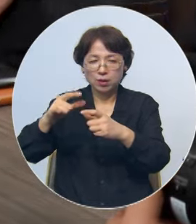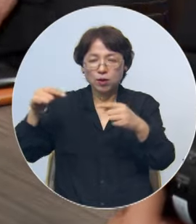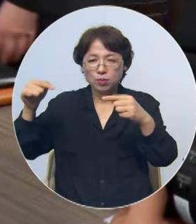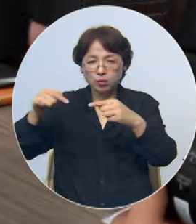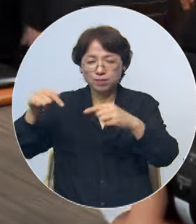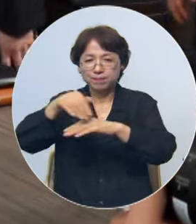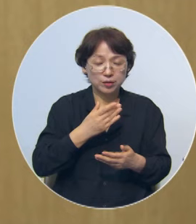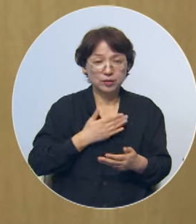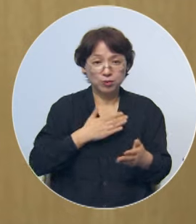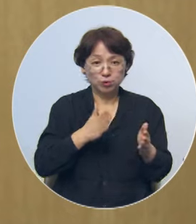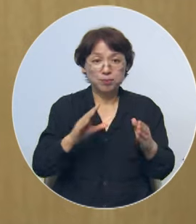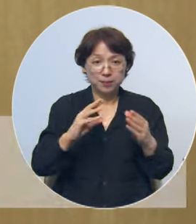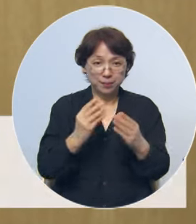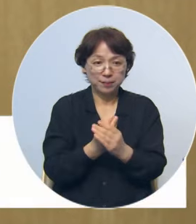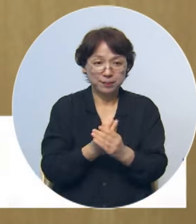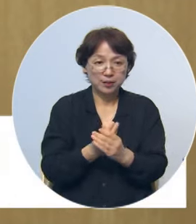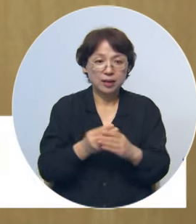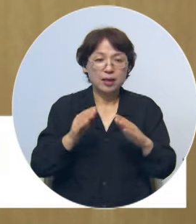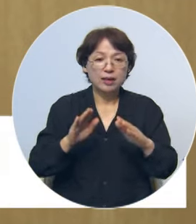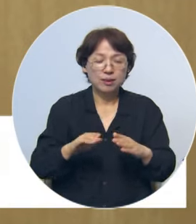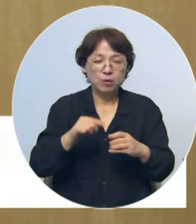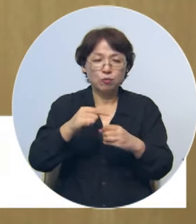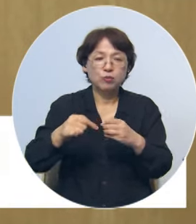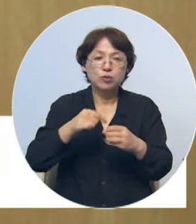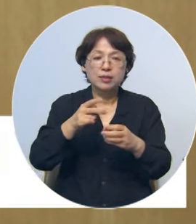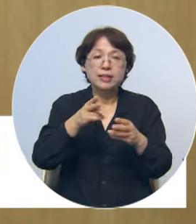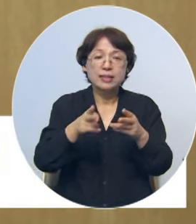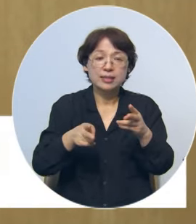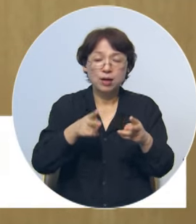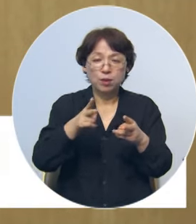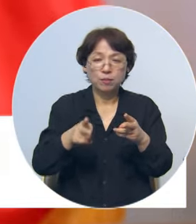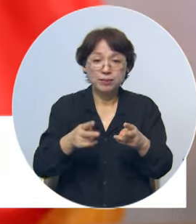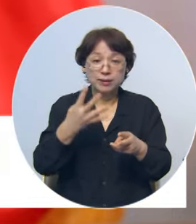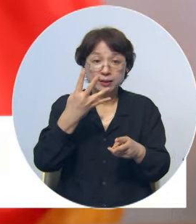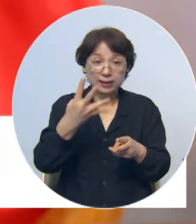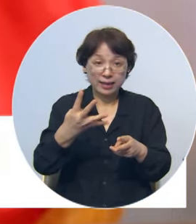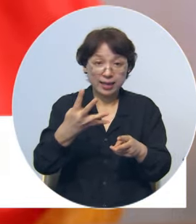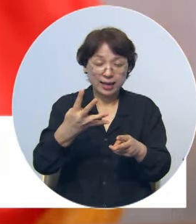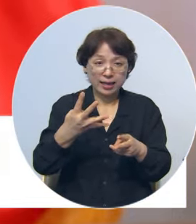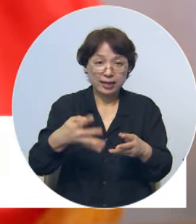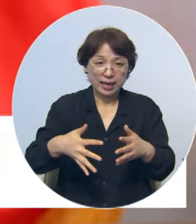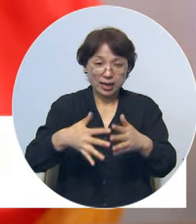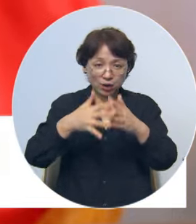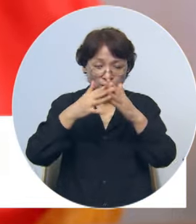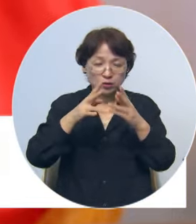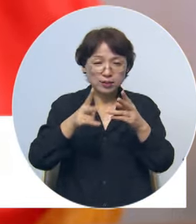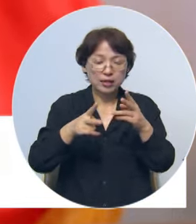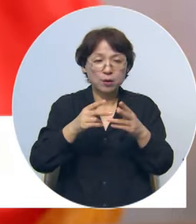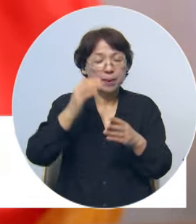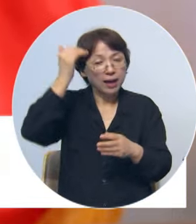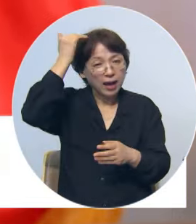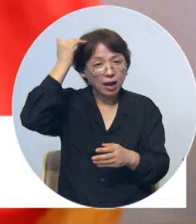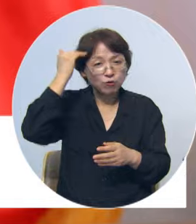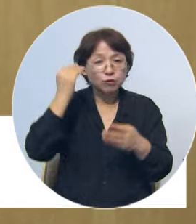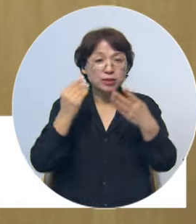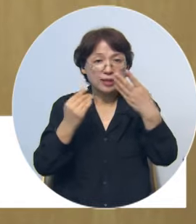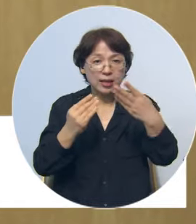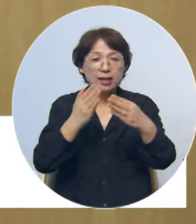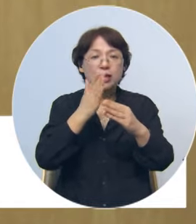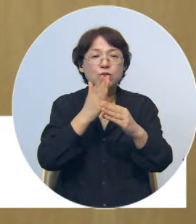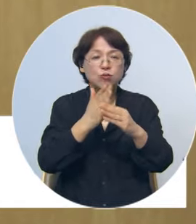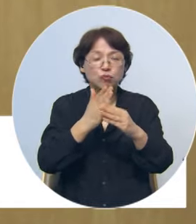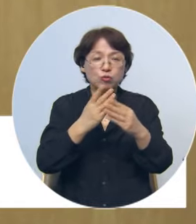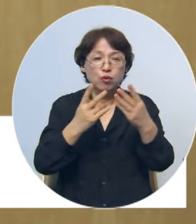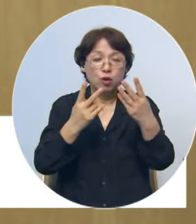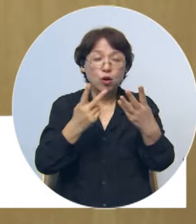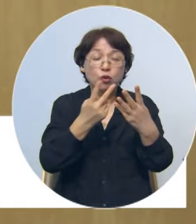것으로 보입니다. 네, 이번 체코 원전 사업은 총 4기의 원전을 건설하는 사업이죠. 한국은 이 4기 중 우선 2기에 대한